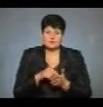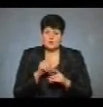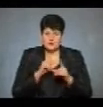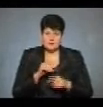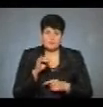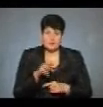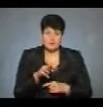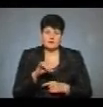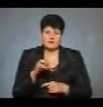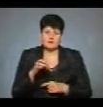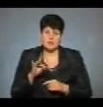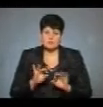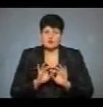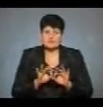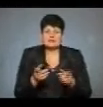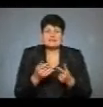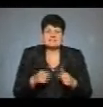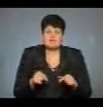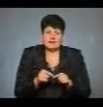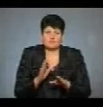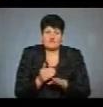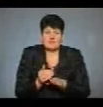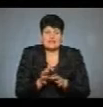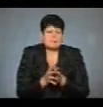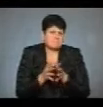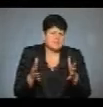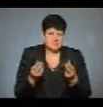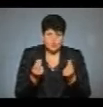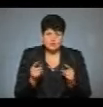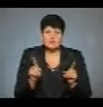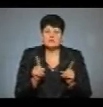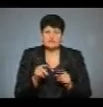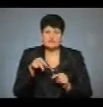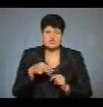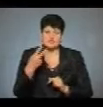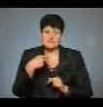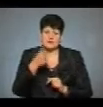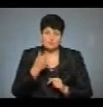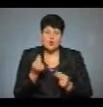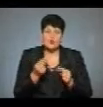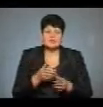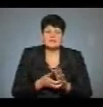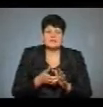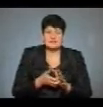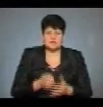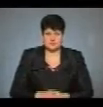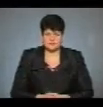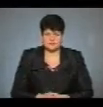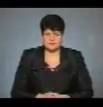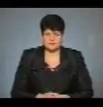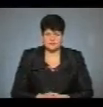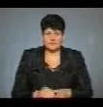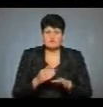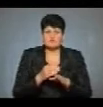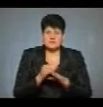Михайло Ібрагімов розповів, на які сфери виділятимуть найбільше коштів та на що в 2020 році грошей не вистачатиме. В